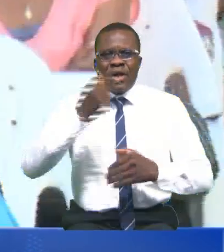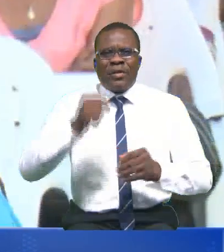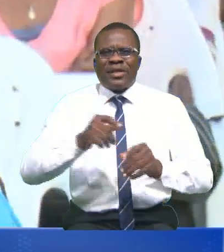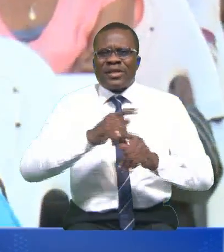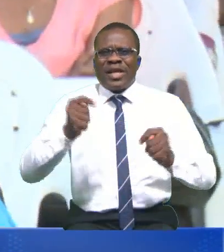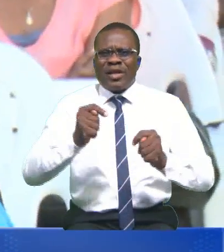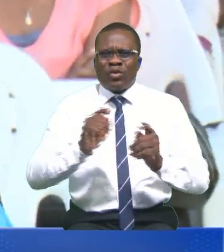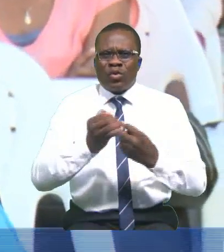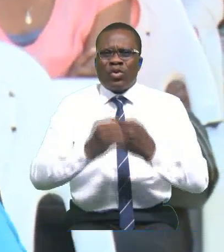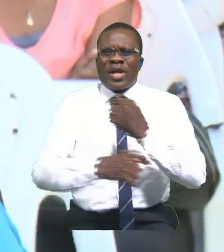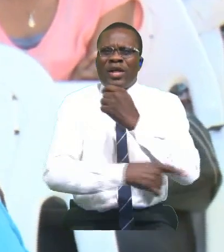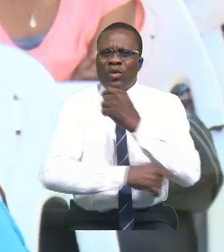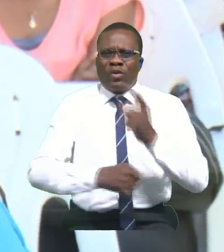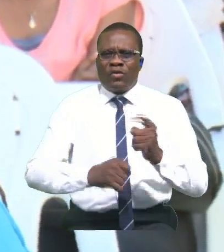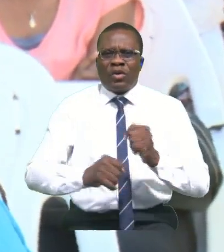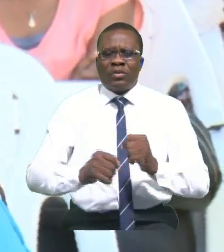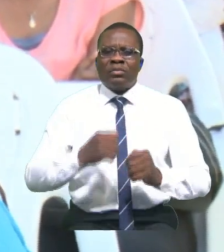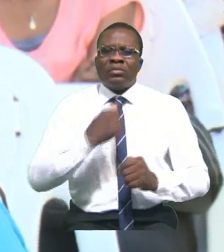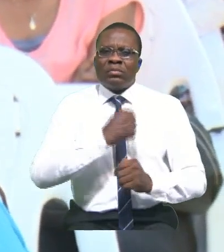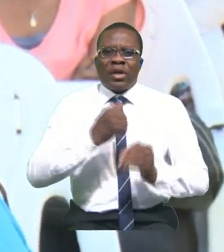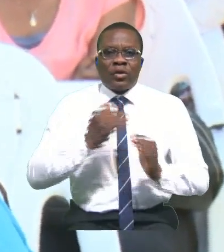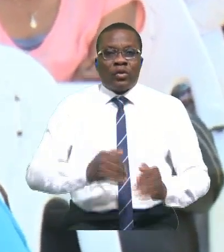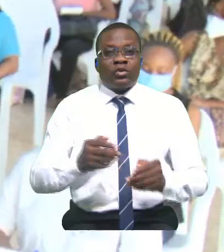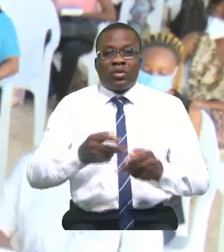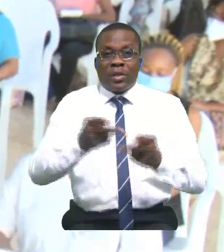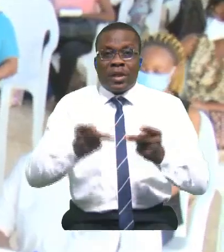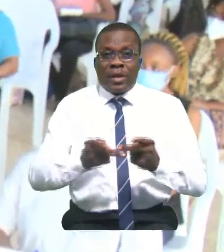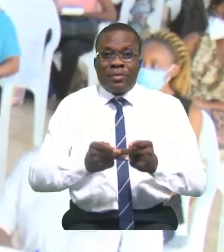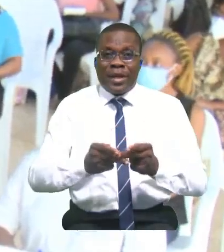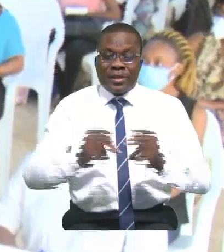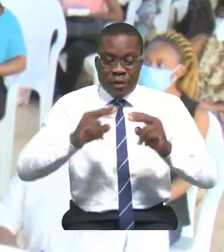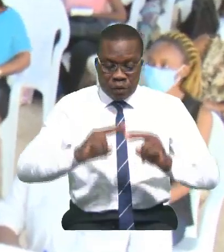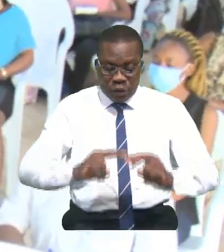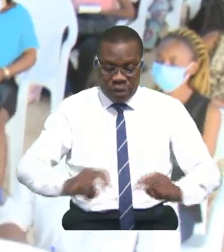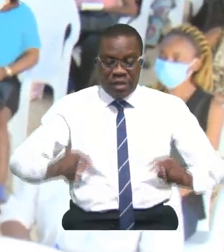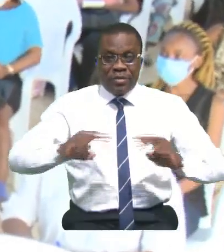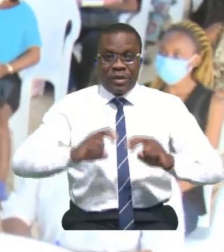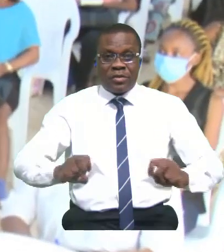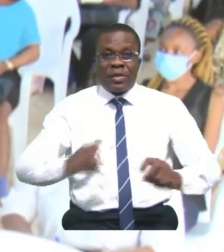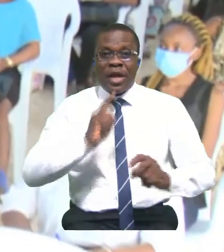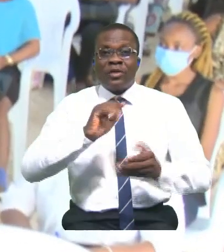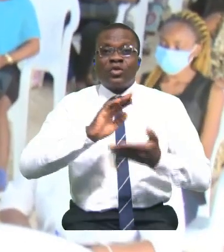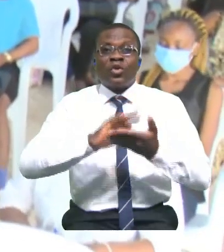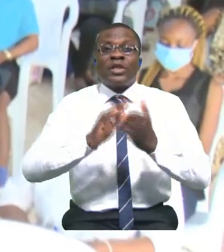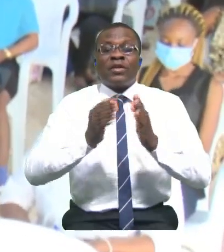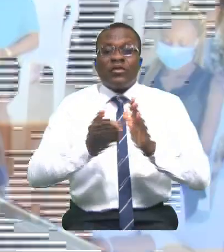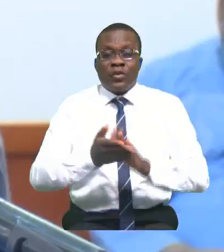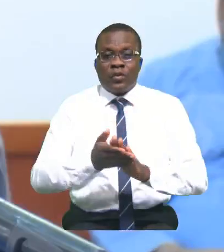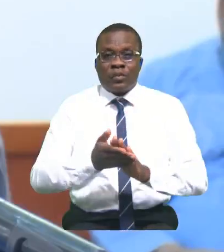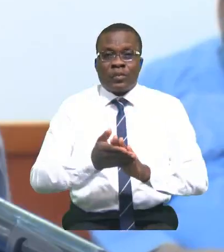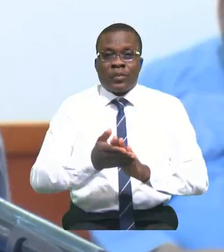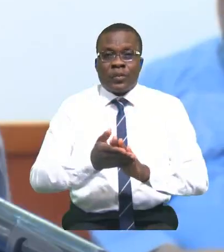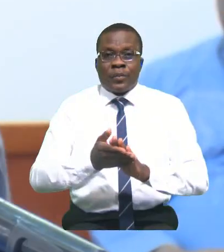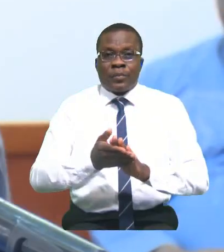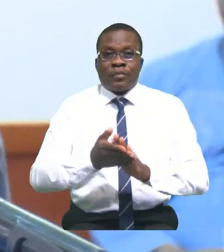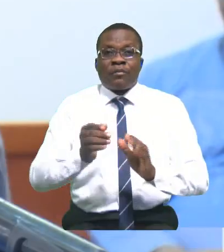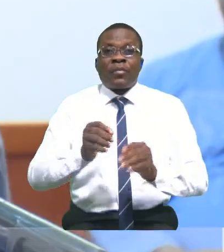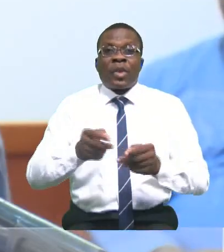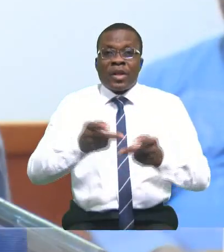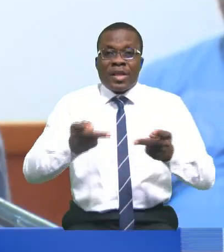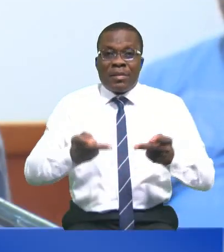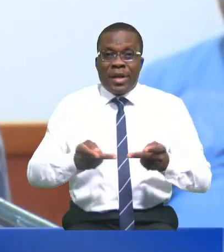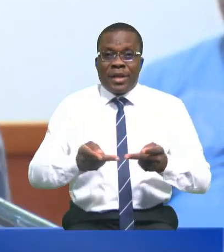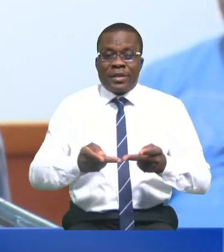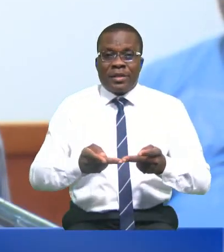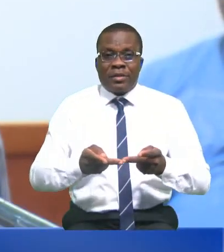constaté malheureusement les sites de députage officiel sont devenus des sites